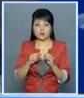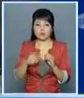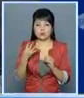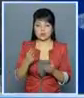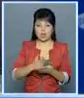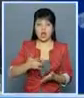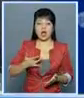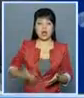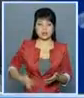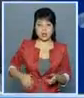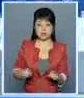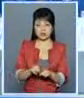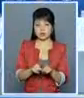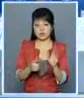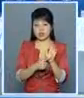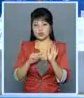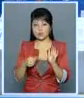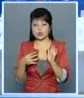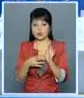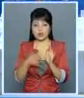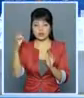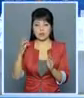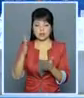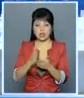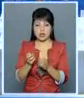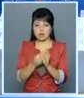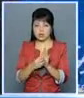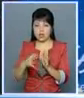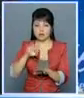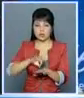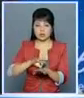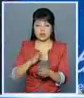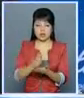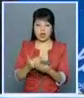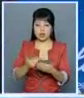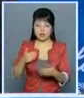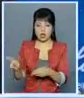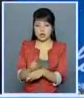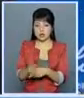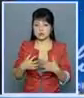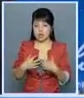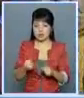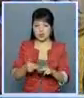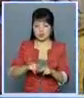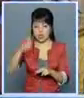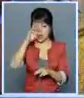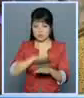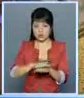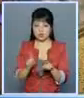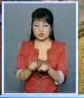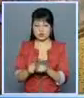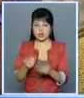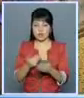ал асқазан қатерлі ісігіне шалдыққандар саны 7,9%-ды құрайды. Дерттің алдын алу мақсатында үкімет кешенді бағдарлама